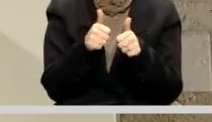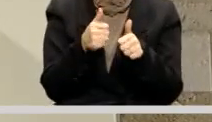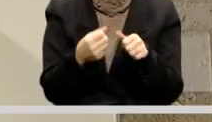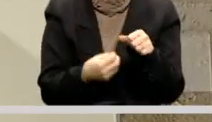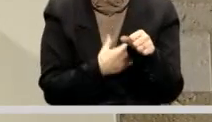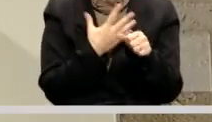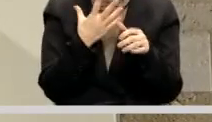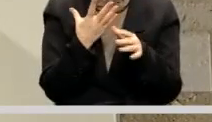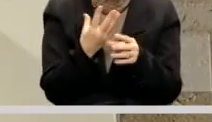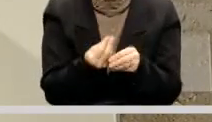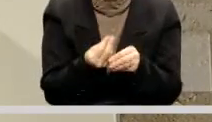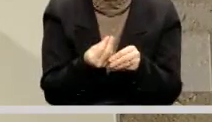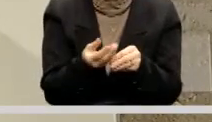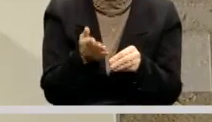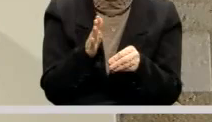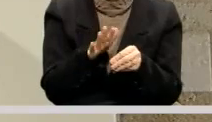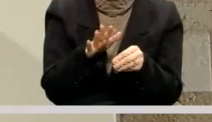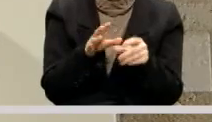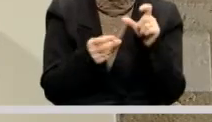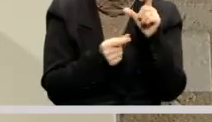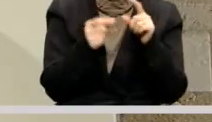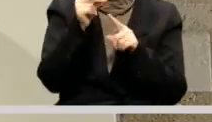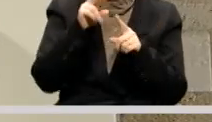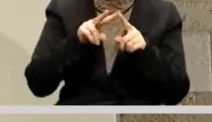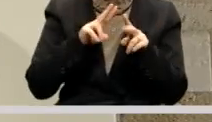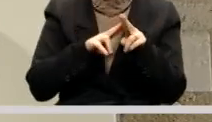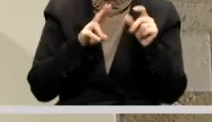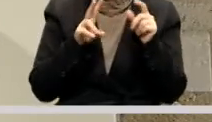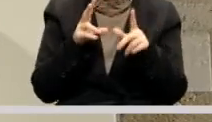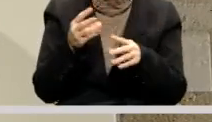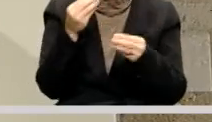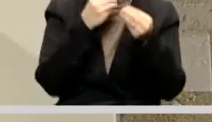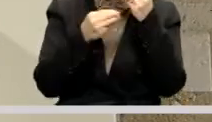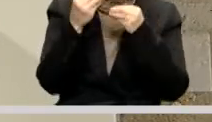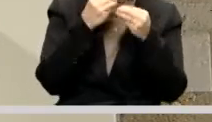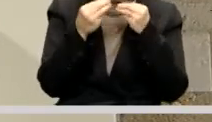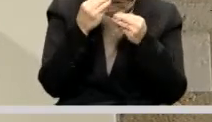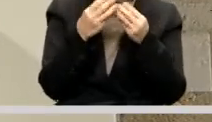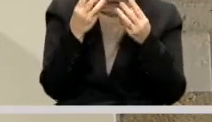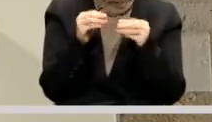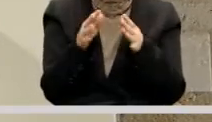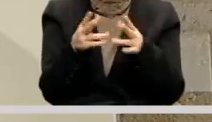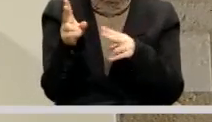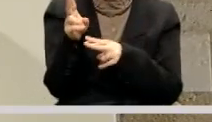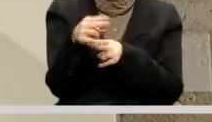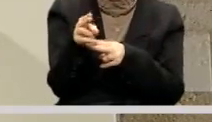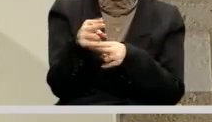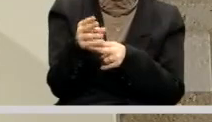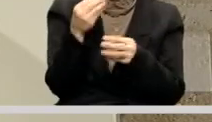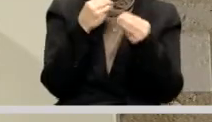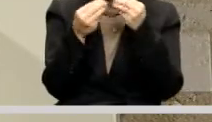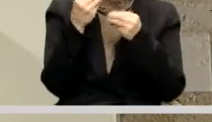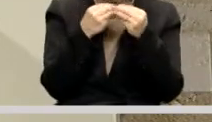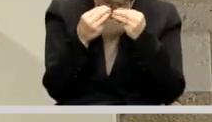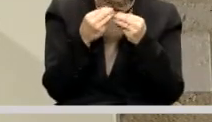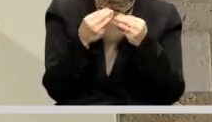yine çinko takviyeleri veya çinko ağırlıklı gıdaların beslenilmesi, deniz mahsullerinin sık tüketilmesi